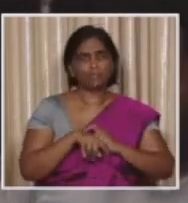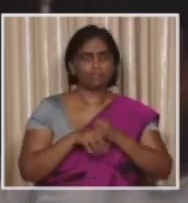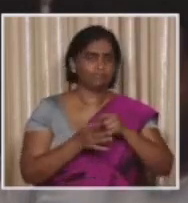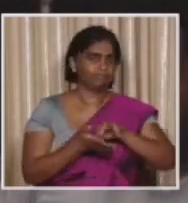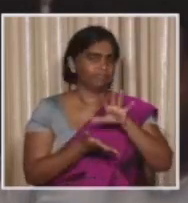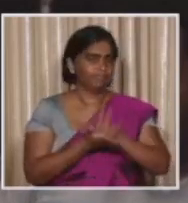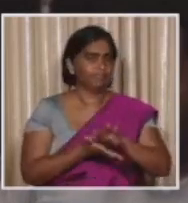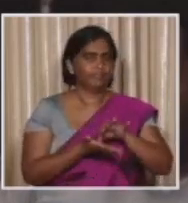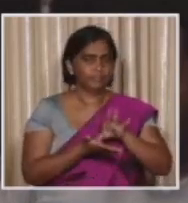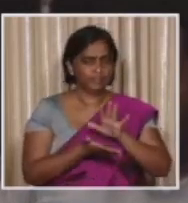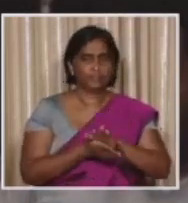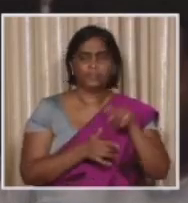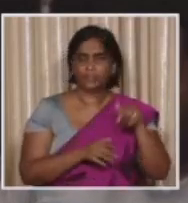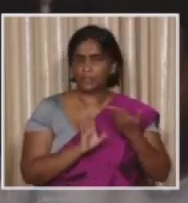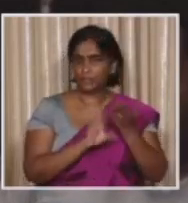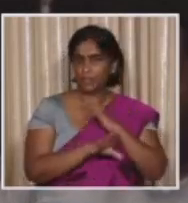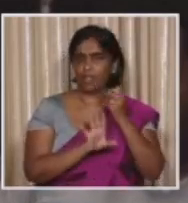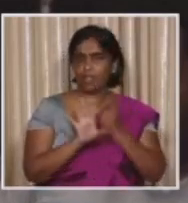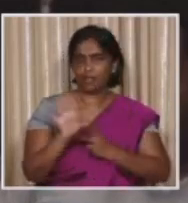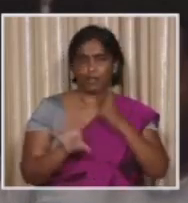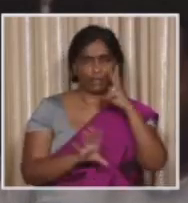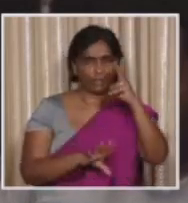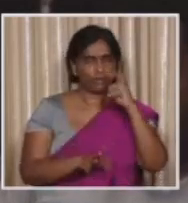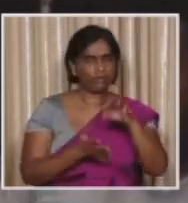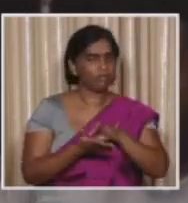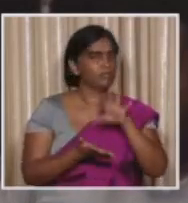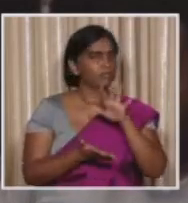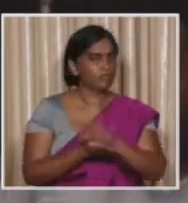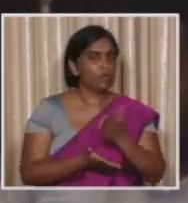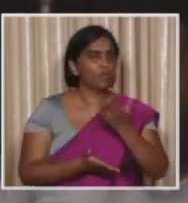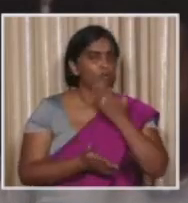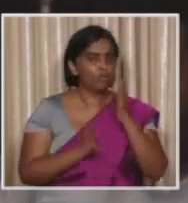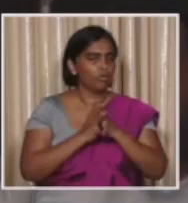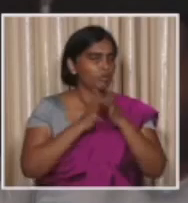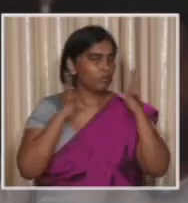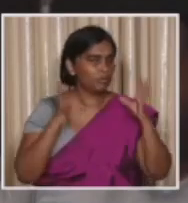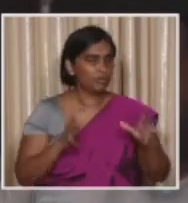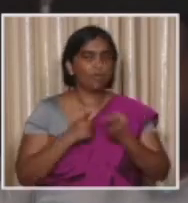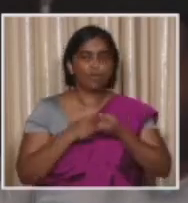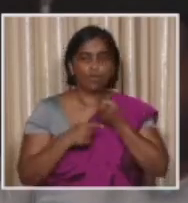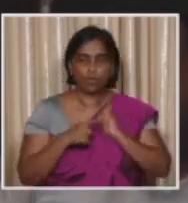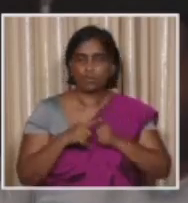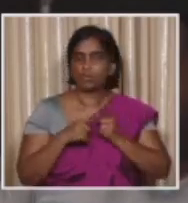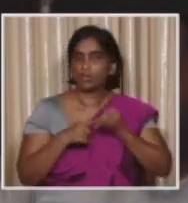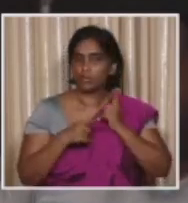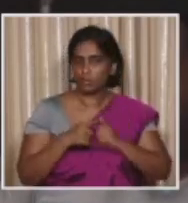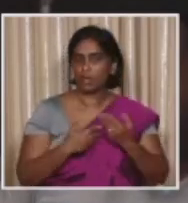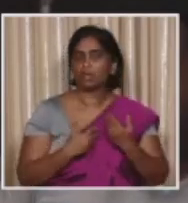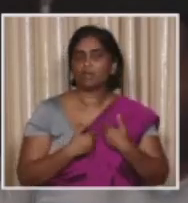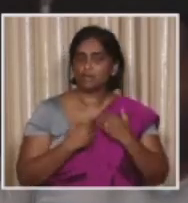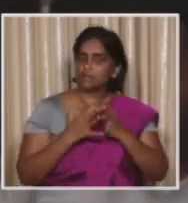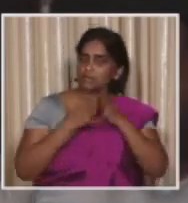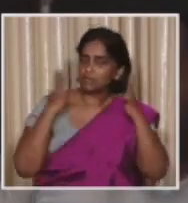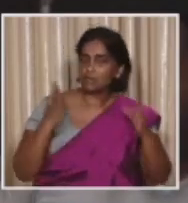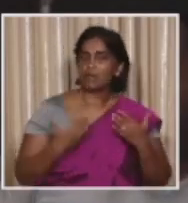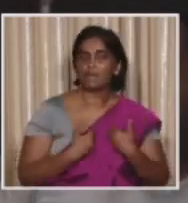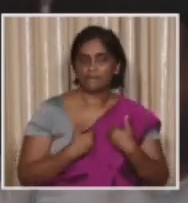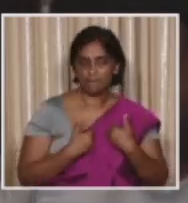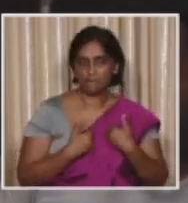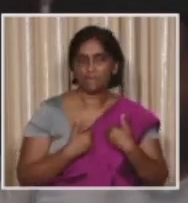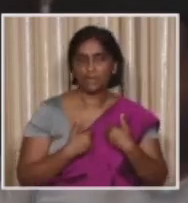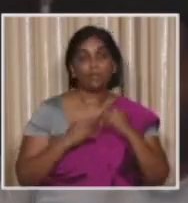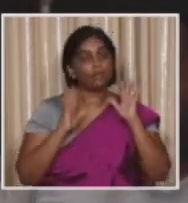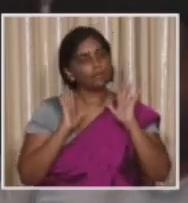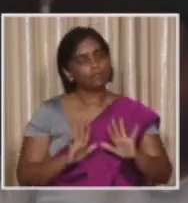තීන්දු අපිට මේ ඔහුගේ අවුරුදු දෙකමාරේ ගන්න පුළුවන් ඕනතරම් උදාහරණ තියෙනවා. ඕනතරම් උදාහරණ තියෙනවා.